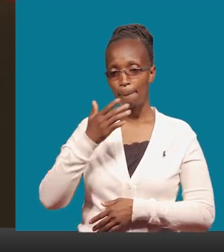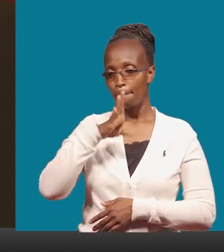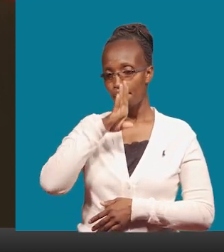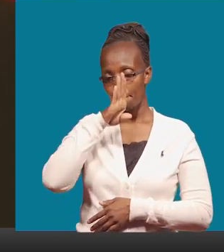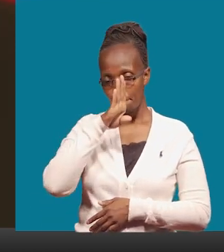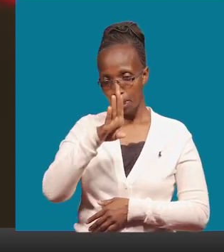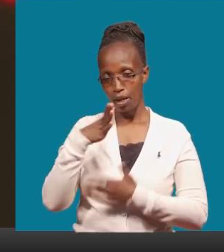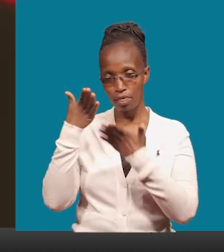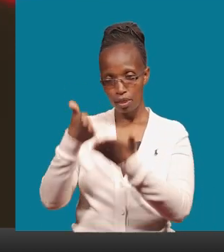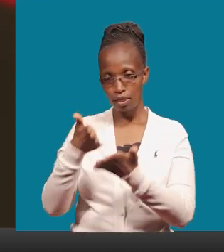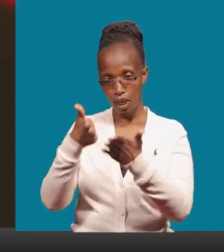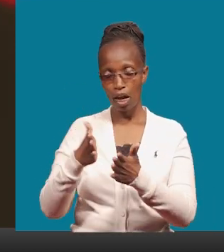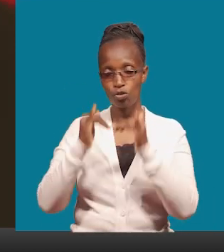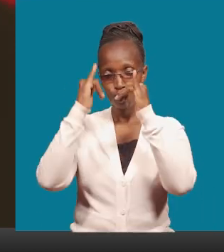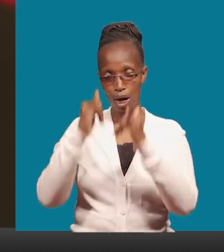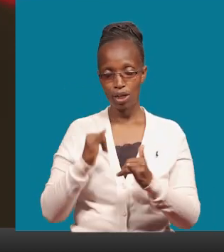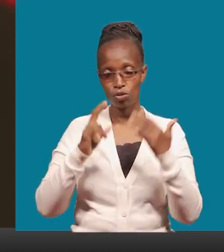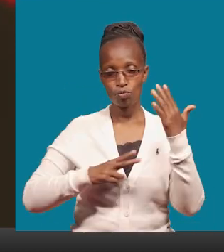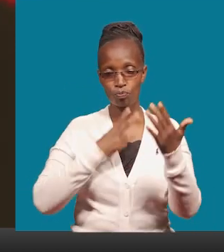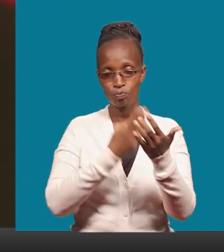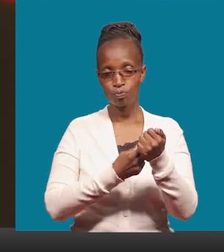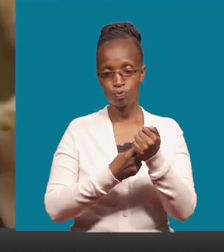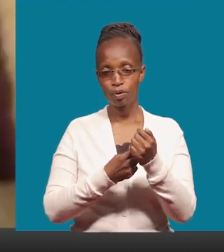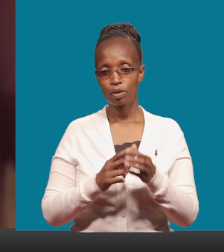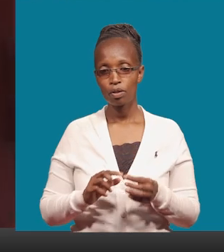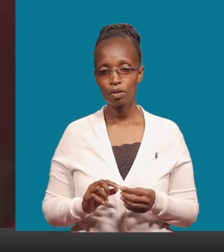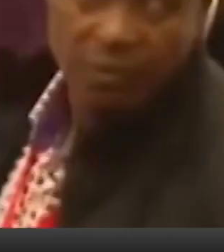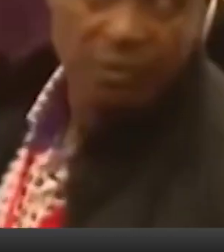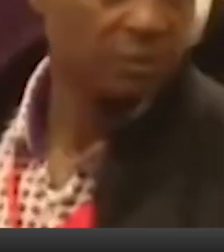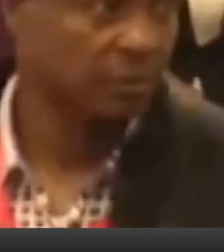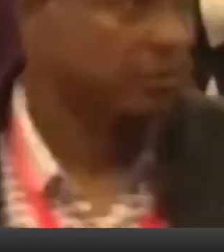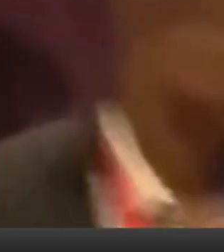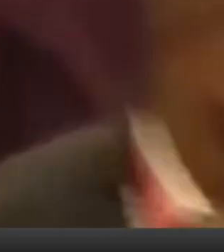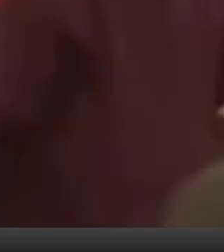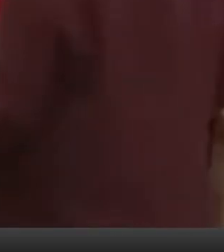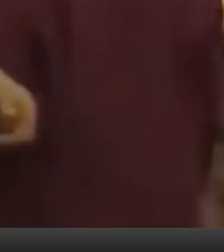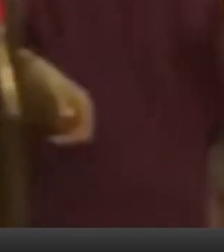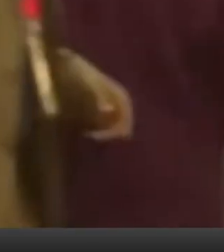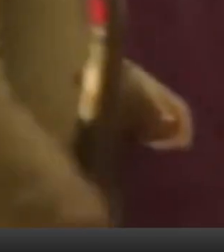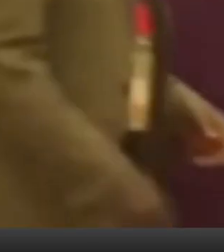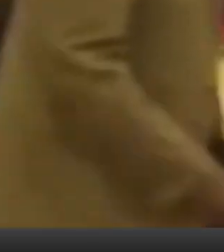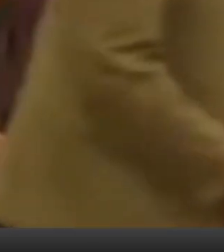please be available to our new colleagues. Joanzola, Undugu TV.